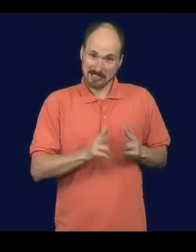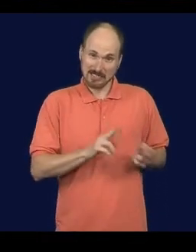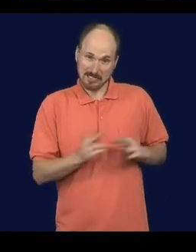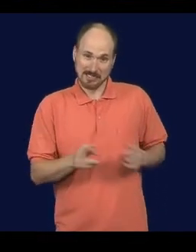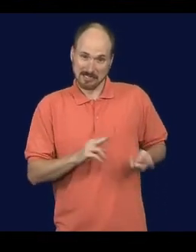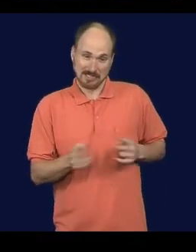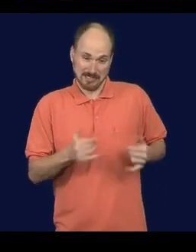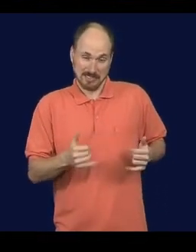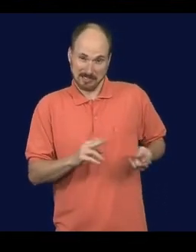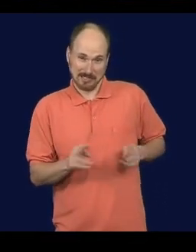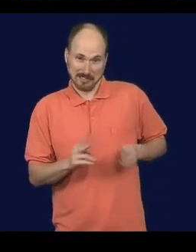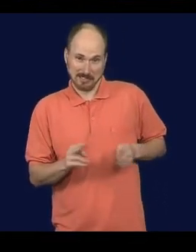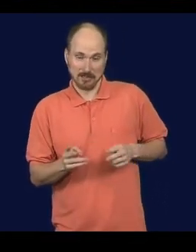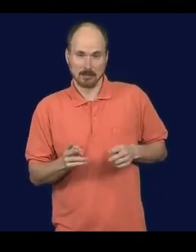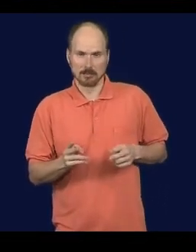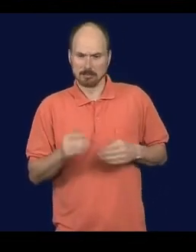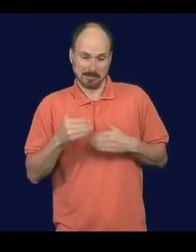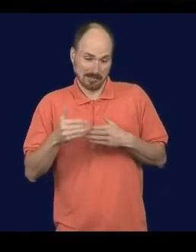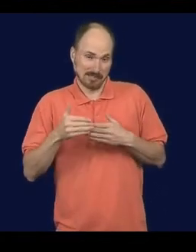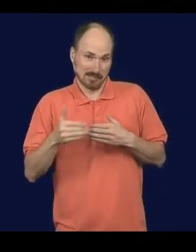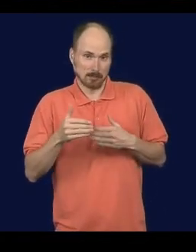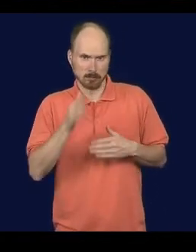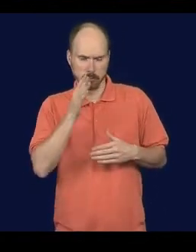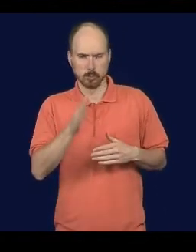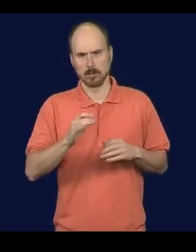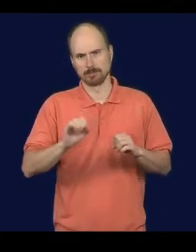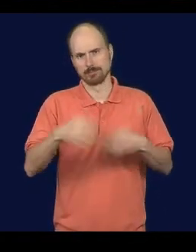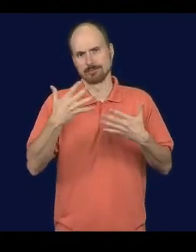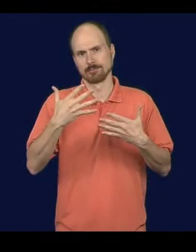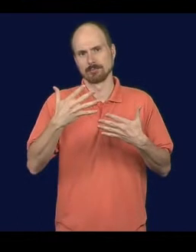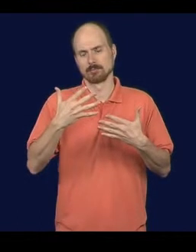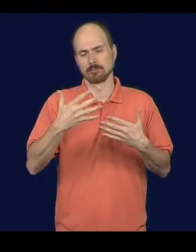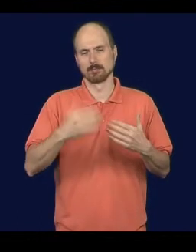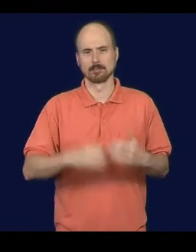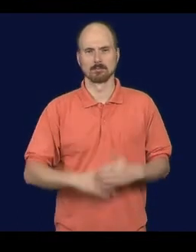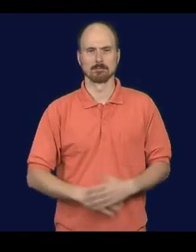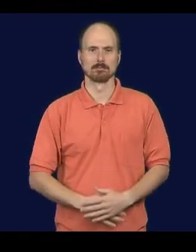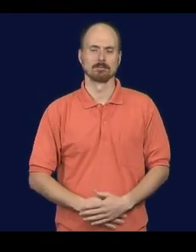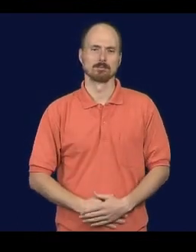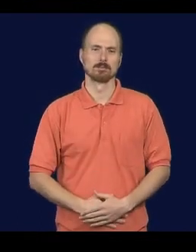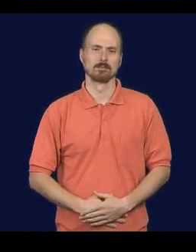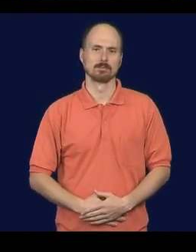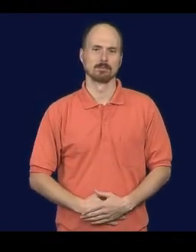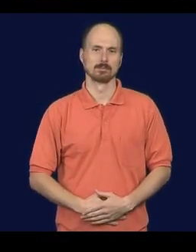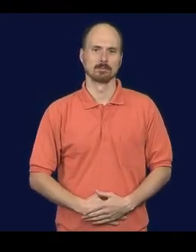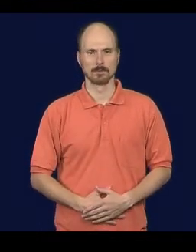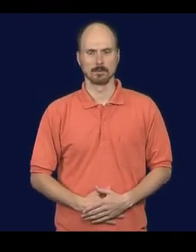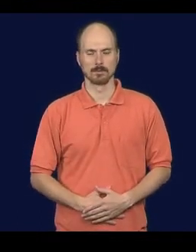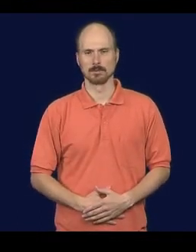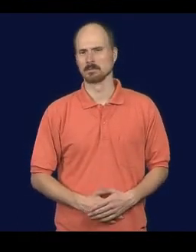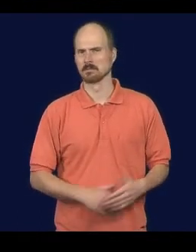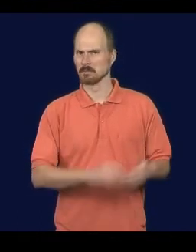si můžete přidávat připomínky do kalendáře, kdy stačí říct například připomeň mi schůzku